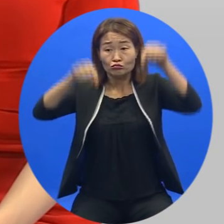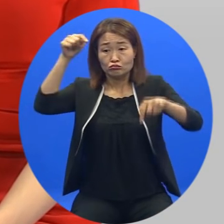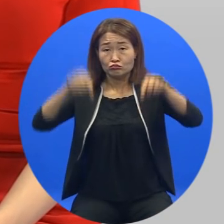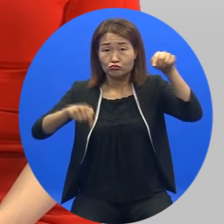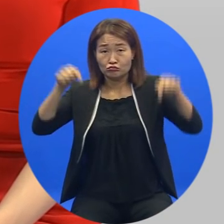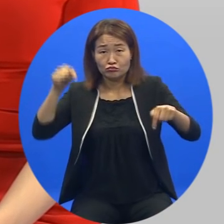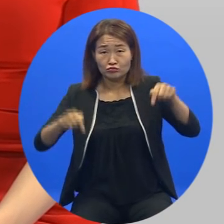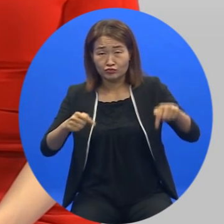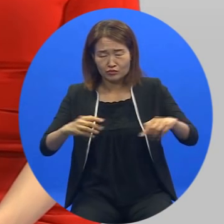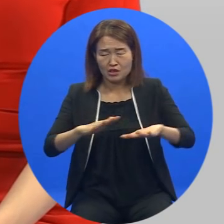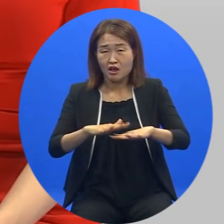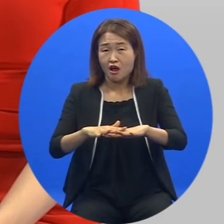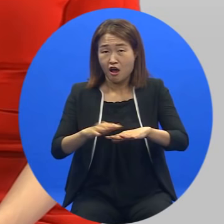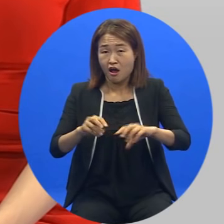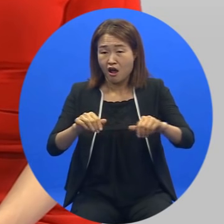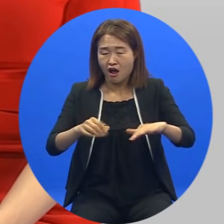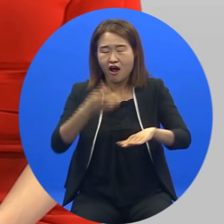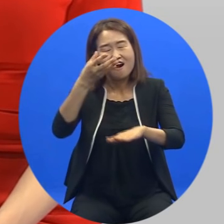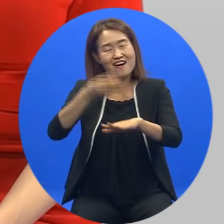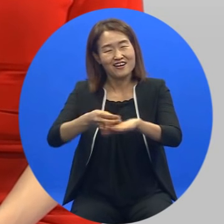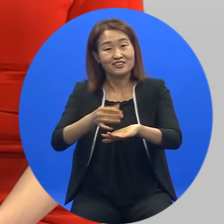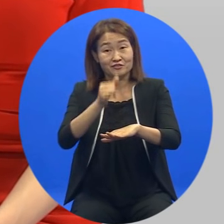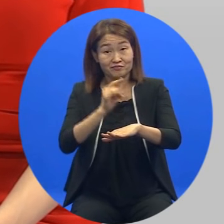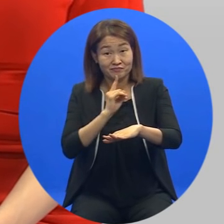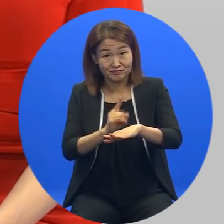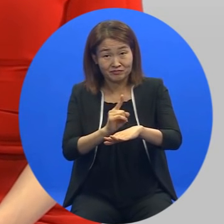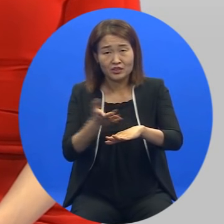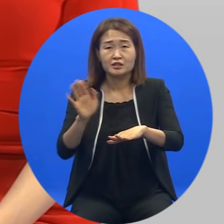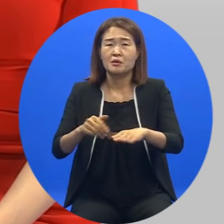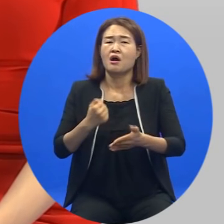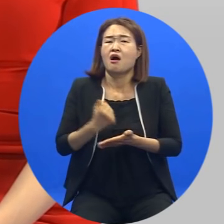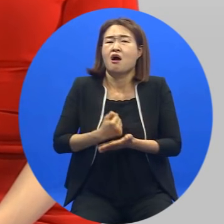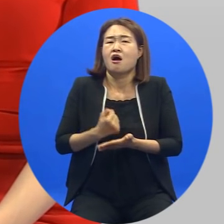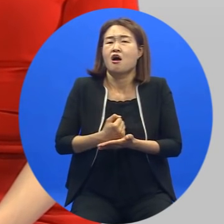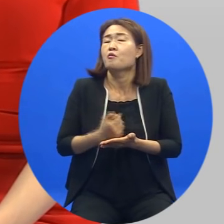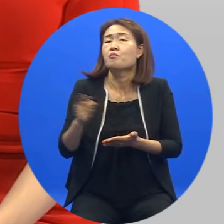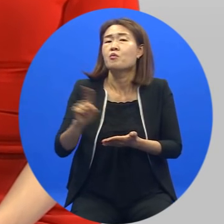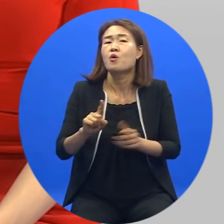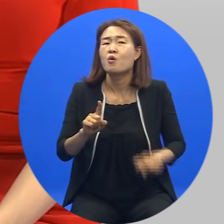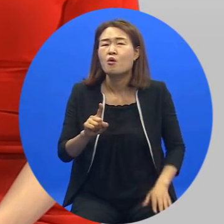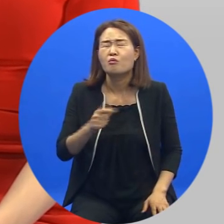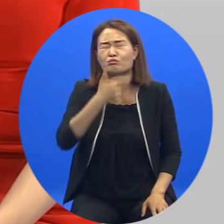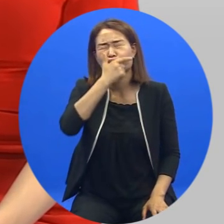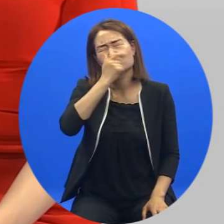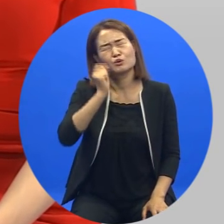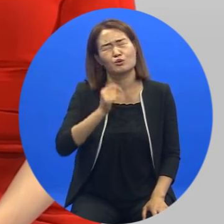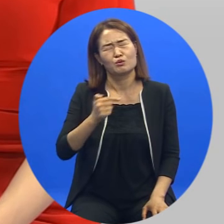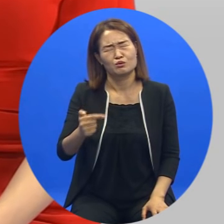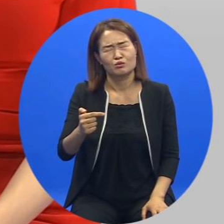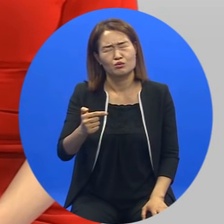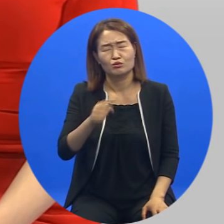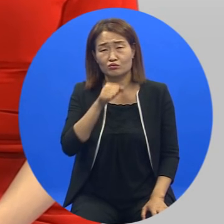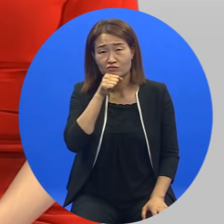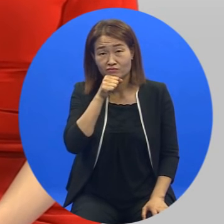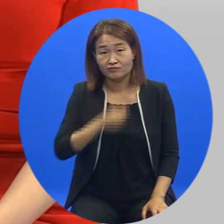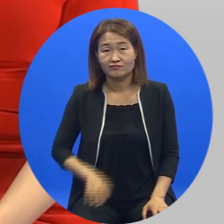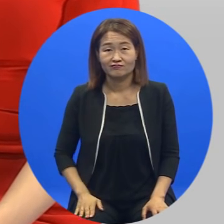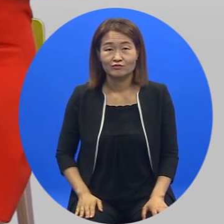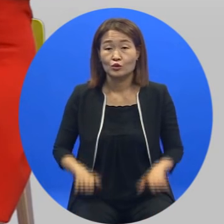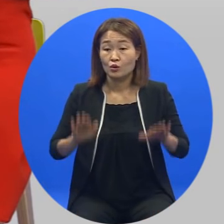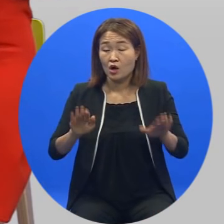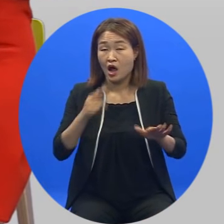내려 바짝 타들어가던 대지를 촉촉히 적셨는데요. 하지만 아쉽게도 가뭄 해갈에는 턱없이 부족한